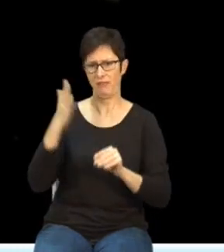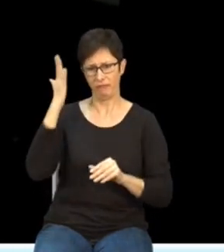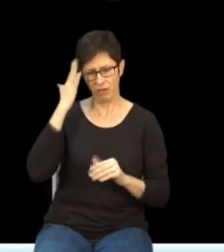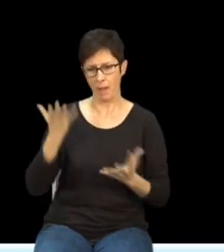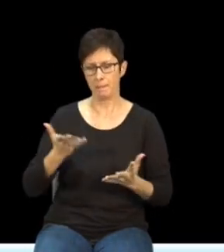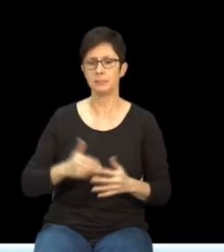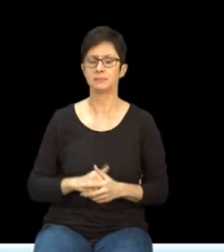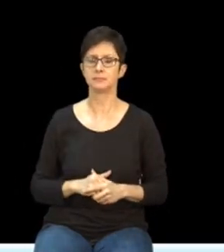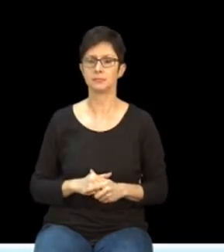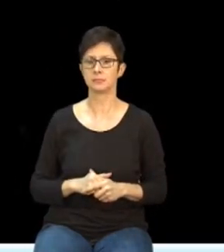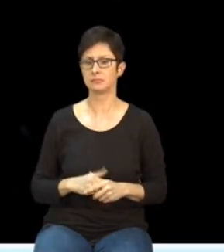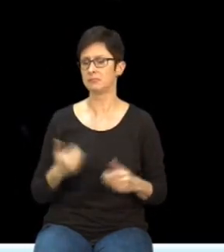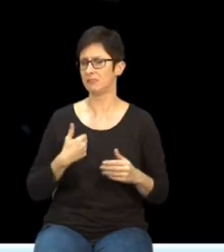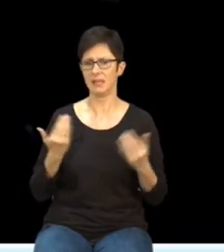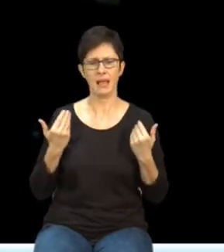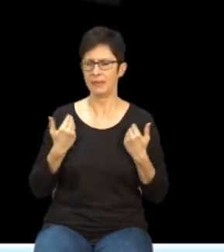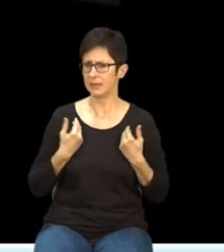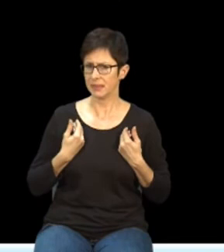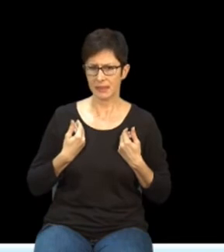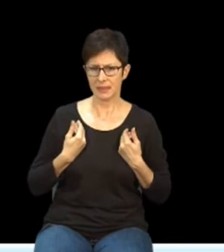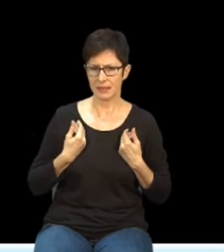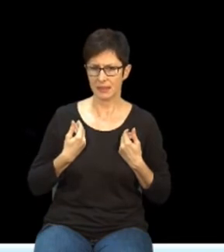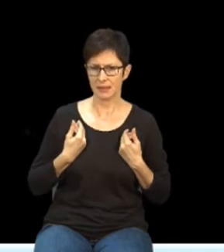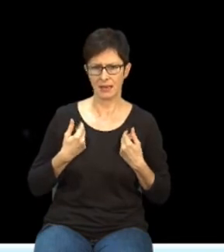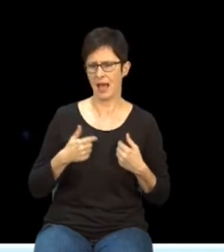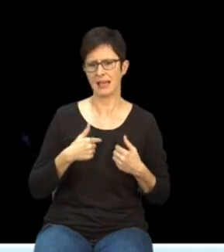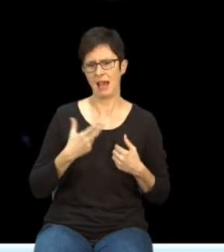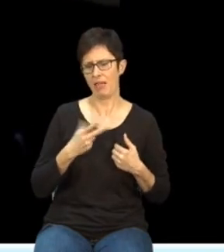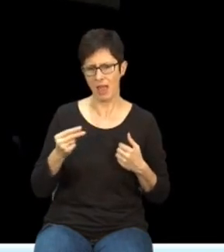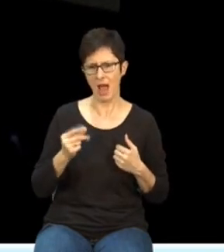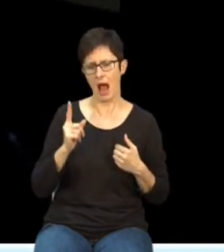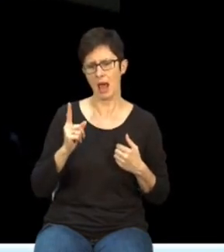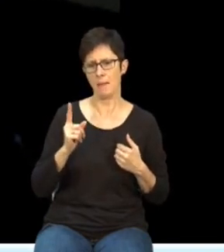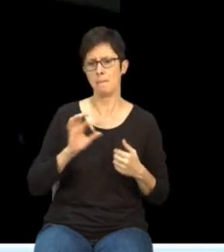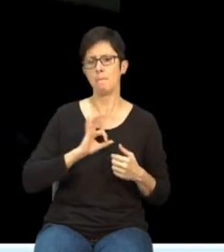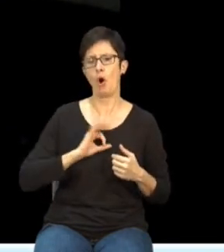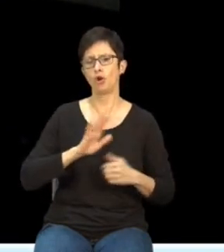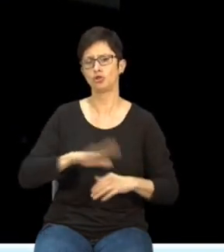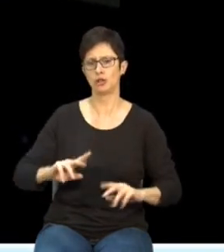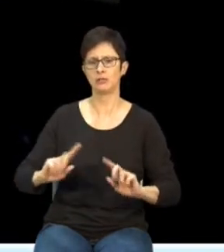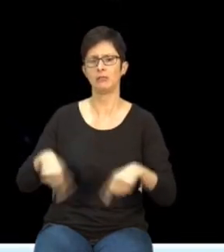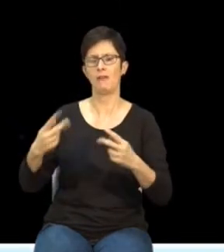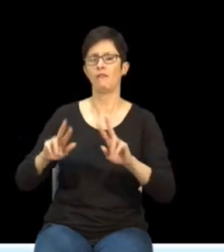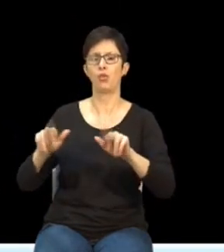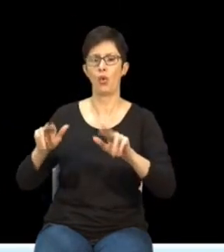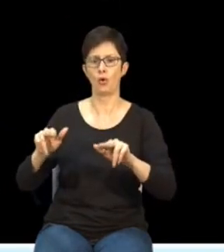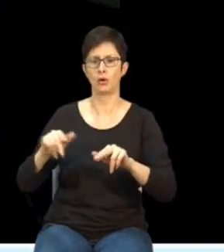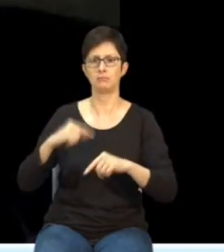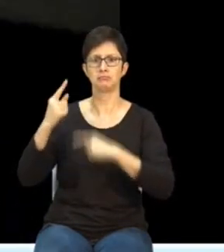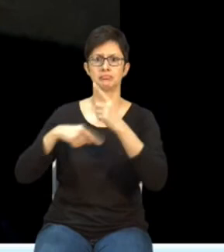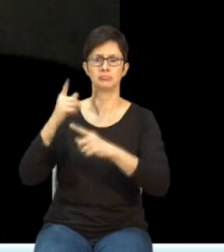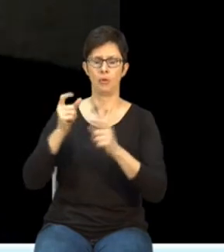wiemy nie chciałbym żeby No już nie ja pewnie ale moje dzieci czy wnukowie obudzili